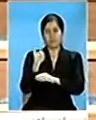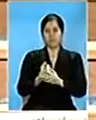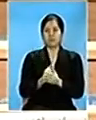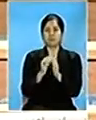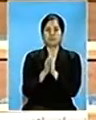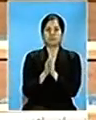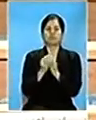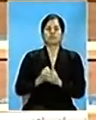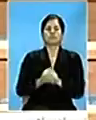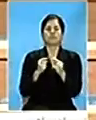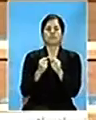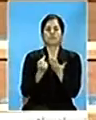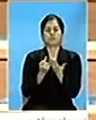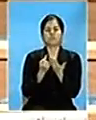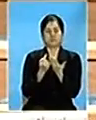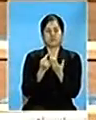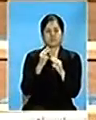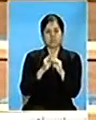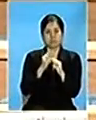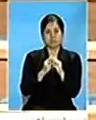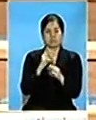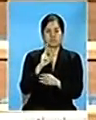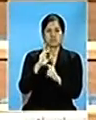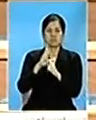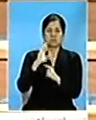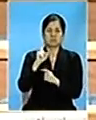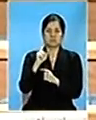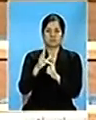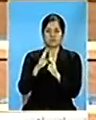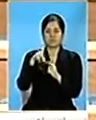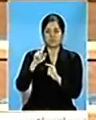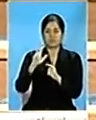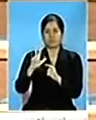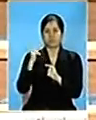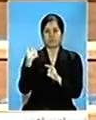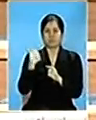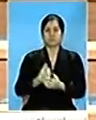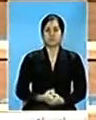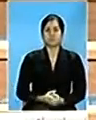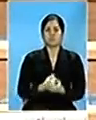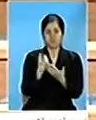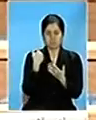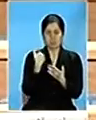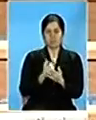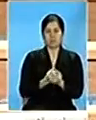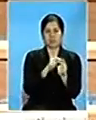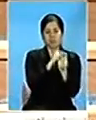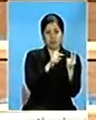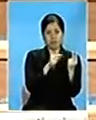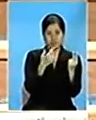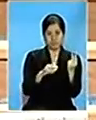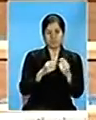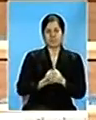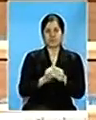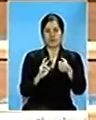การมีส่วนร่วมของประชาชนคือท่านอาจารย์รัชดาพรแก้วสนิทนอกจากอาจารย์รัชดาพรแก้วสนิทแล้วท่านรอง